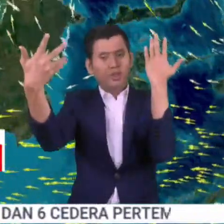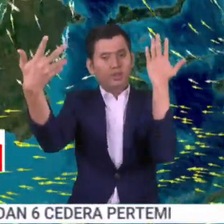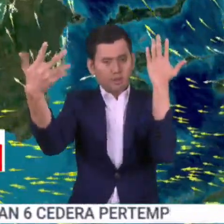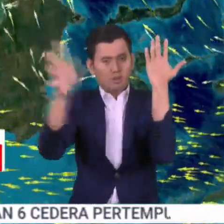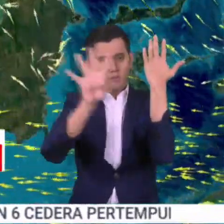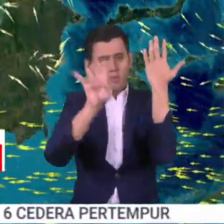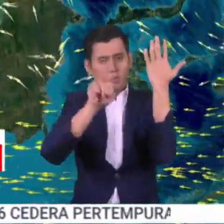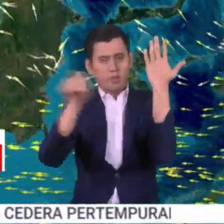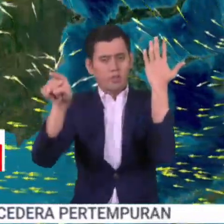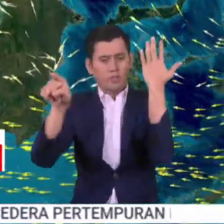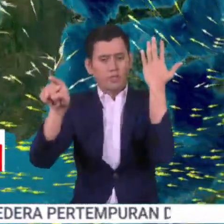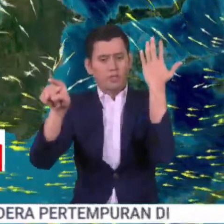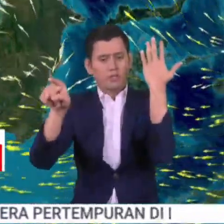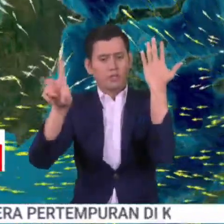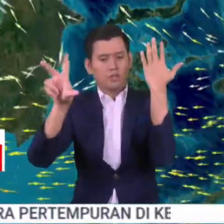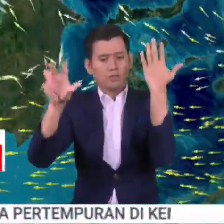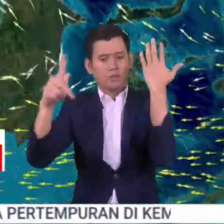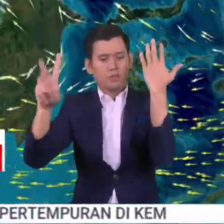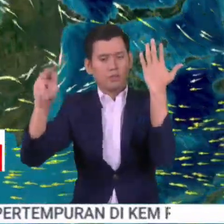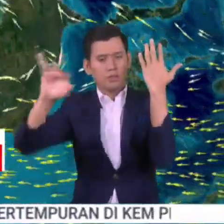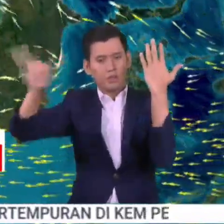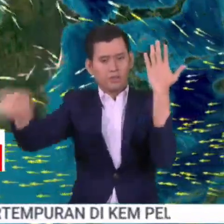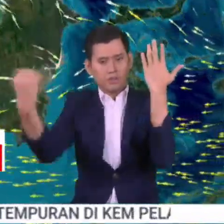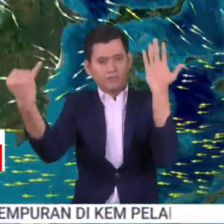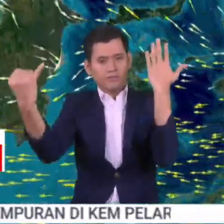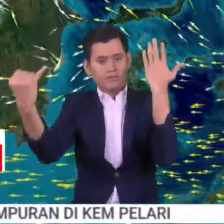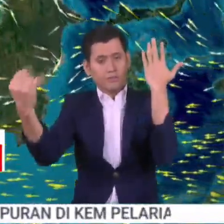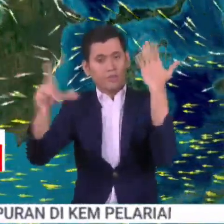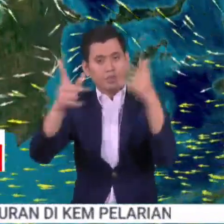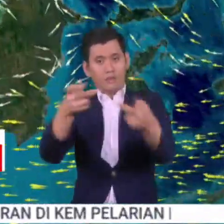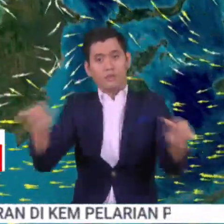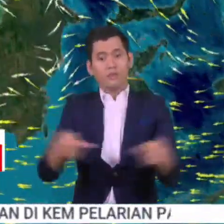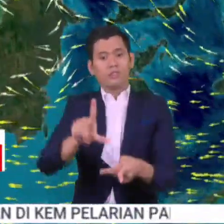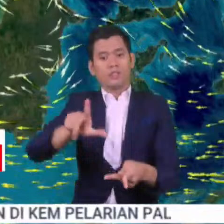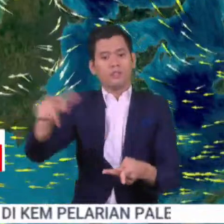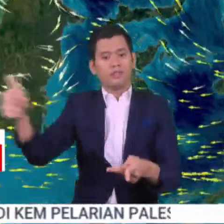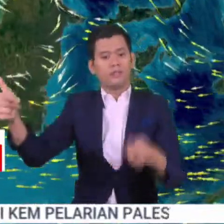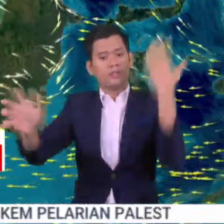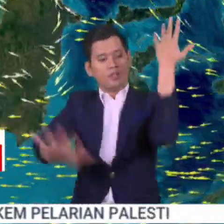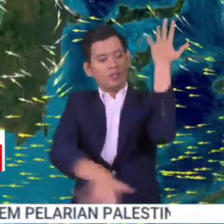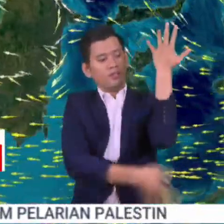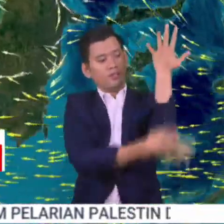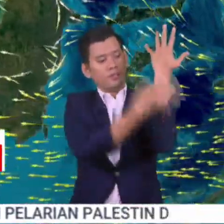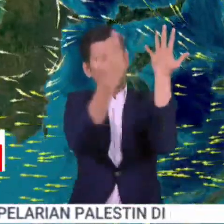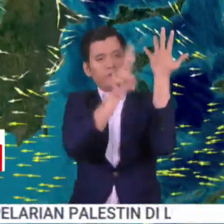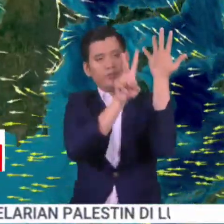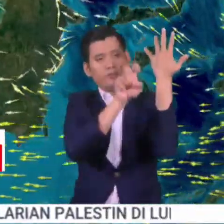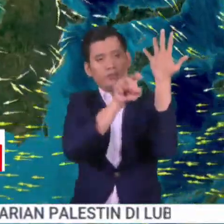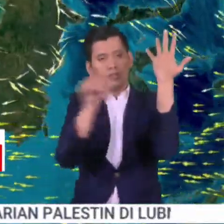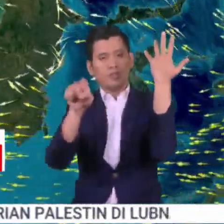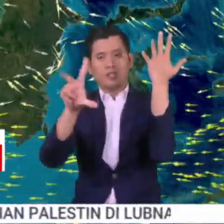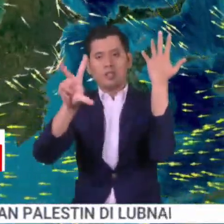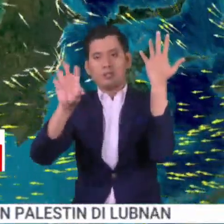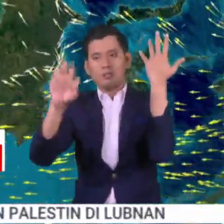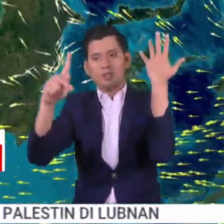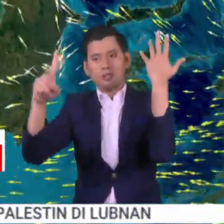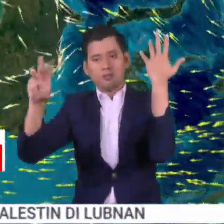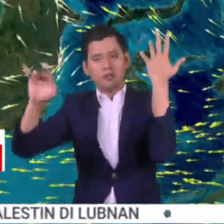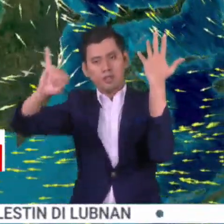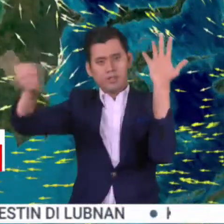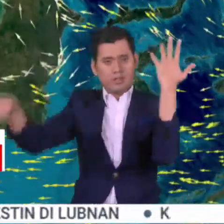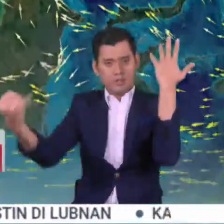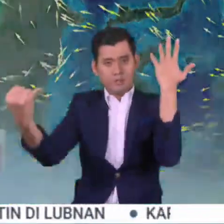dan di Laut China Selatan. Manakala di kawasan yang lain, angin bertiup dengan kelajuan sederhana antara 20 ke 30 km